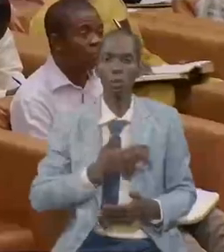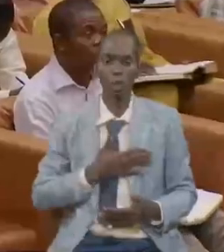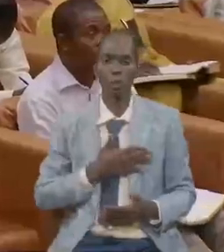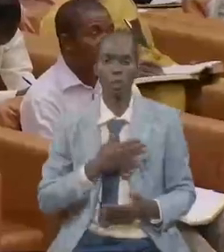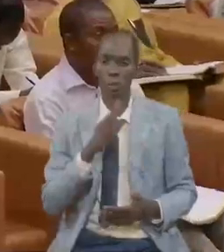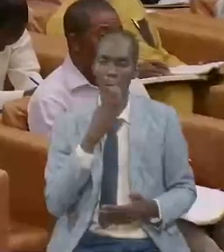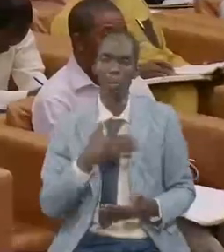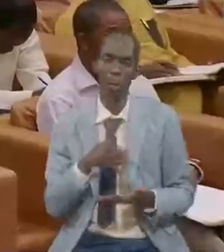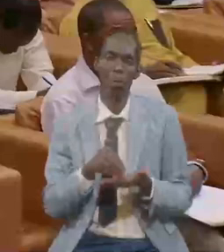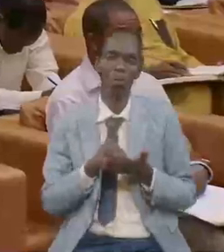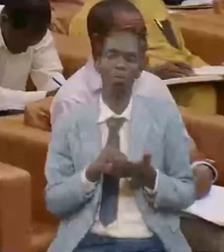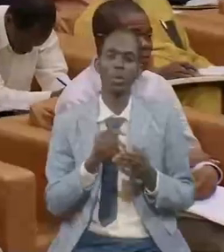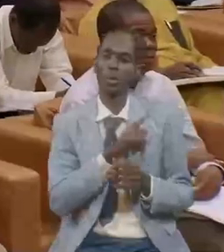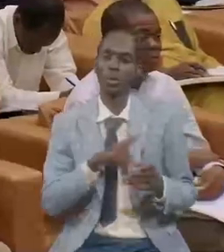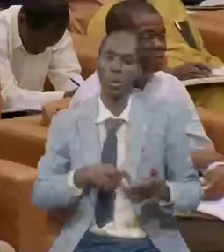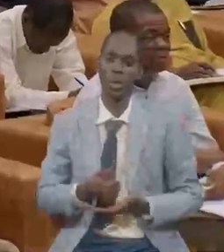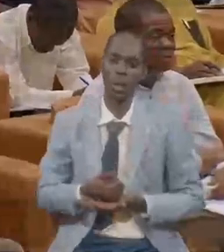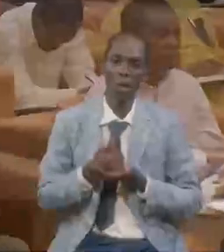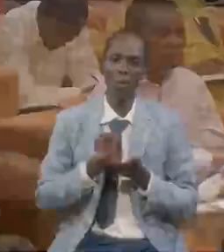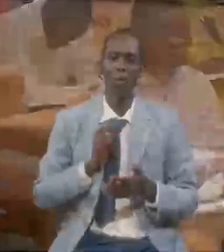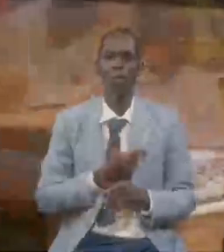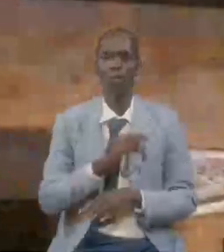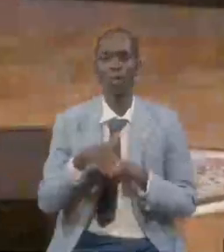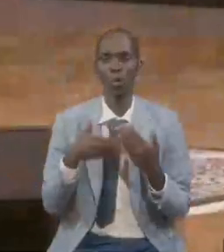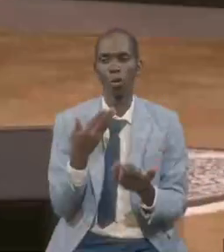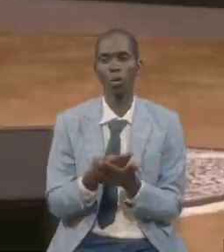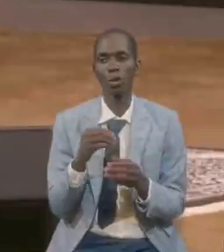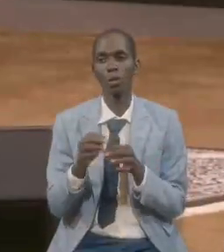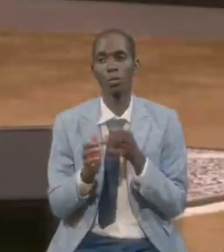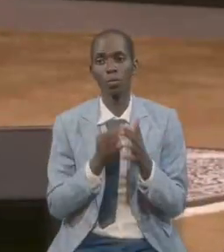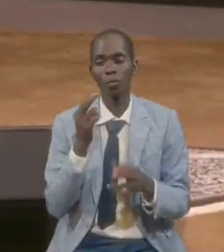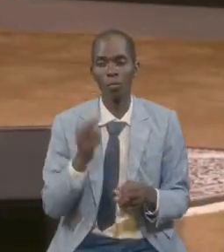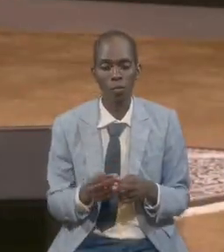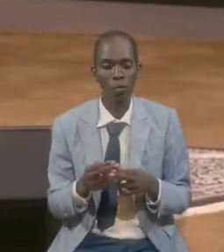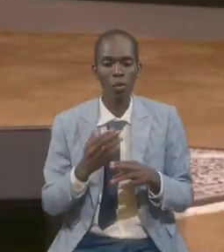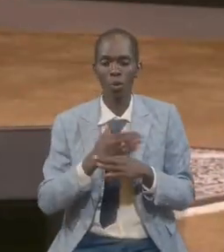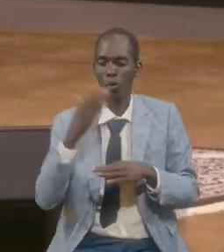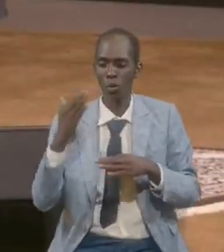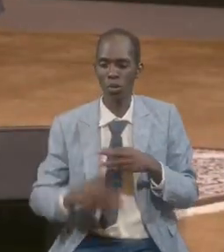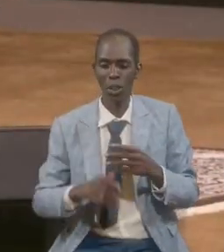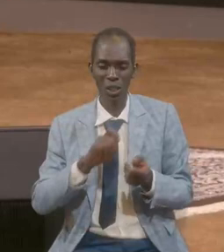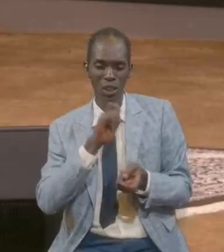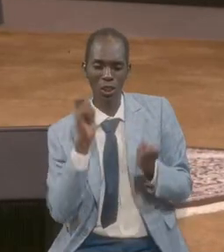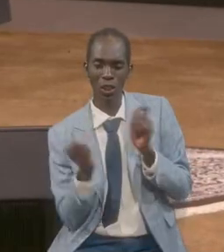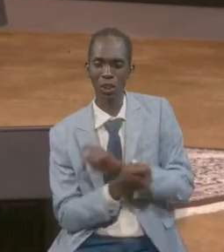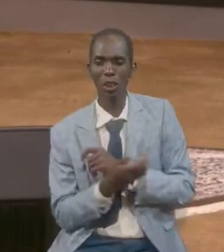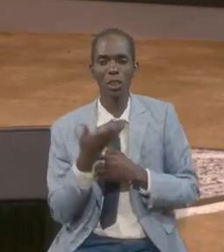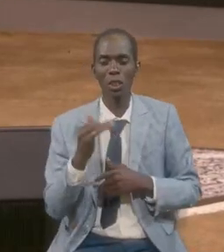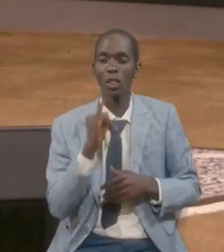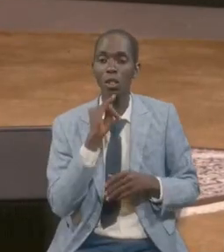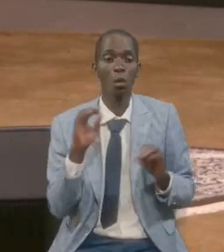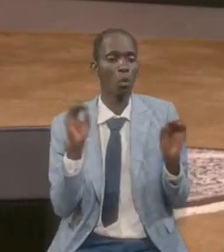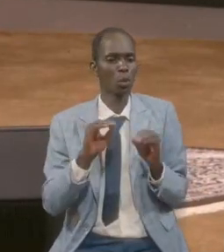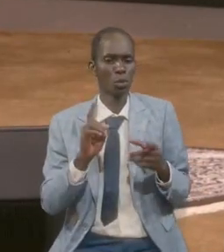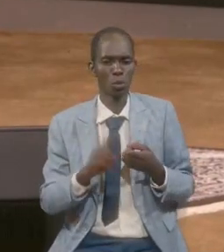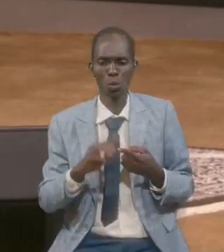Puisse le Seigneur nous aider. Le changement total, la transformation totale pour comme enfant de Dieu,